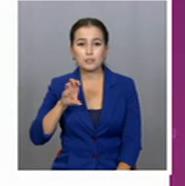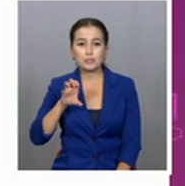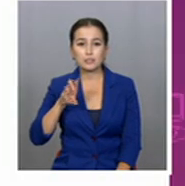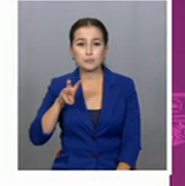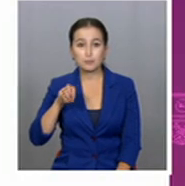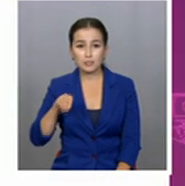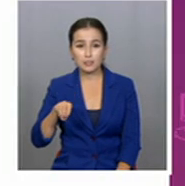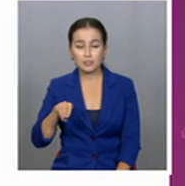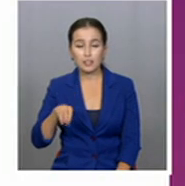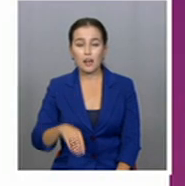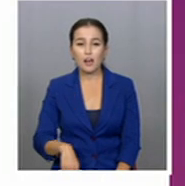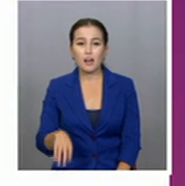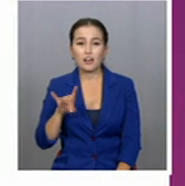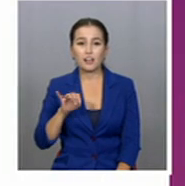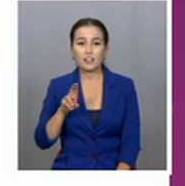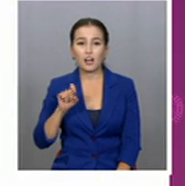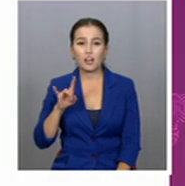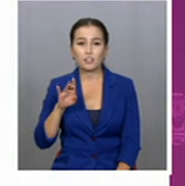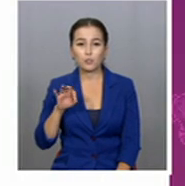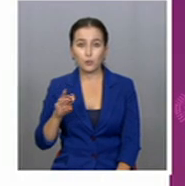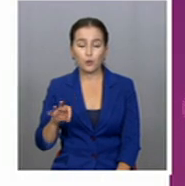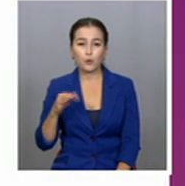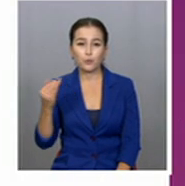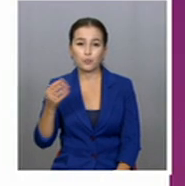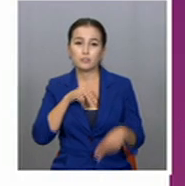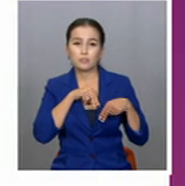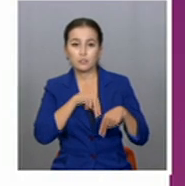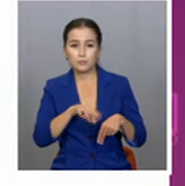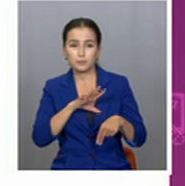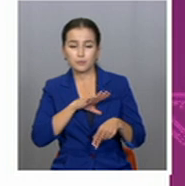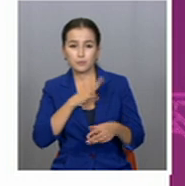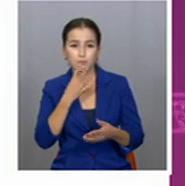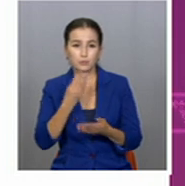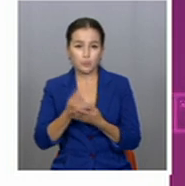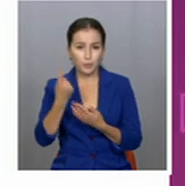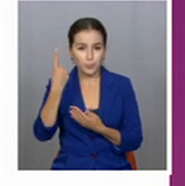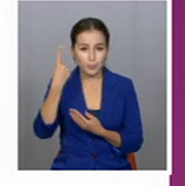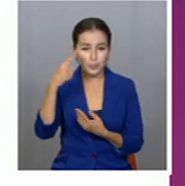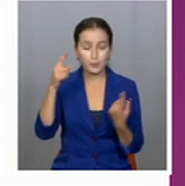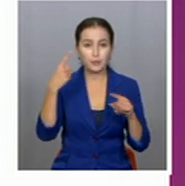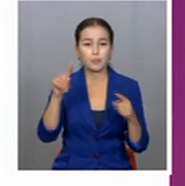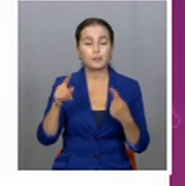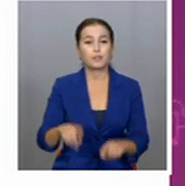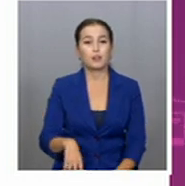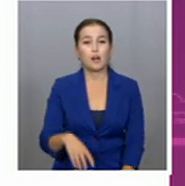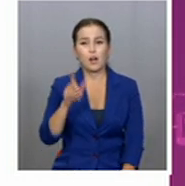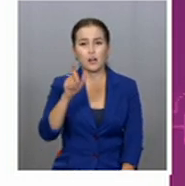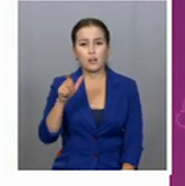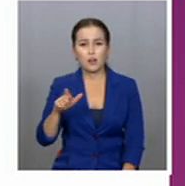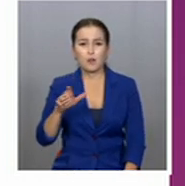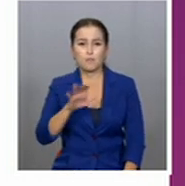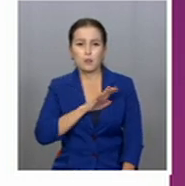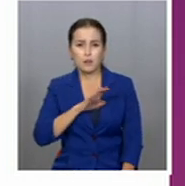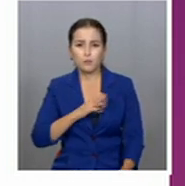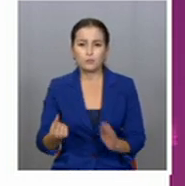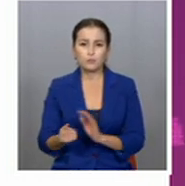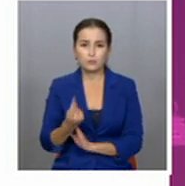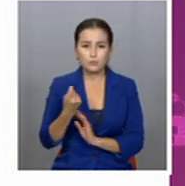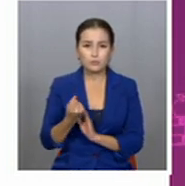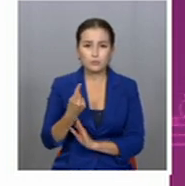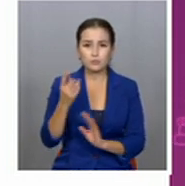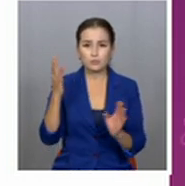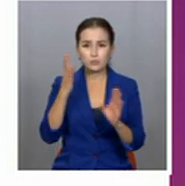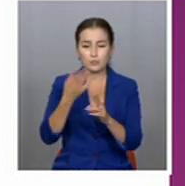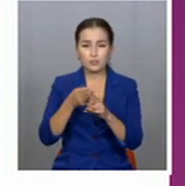Давид Рикардоның еңбектерінен көрініс тапты. Халықтардың баю себептері мен табиғаты туралы